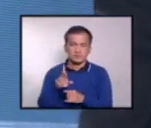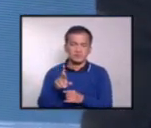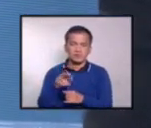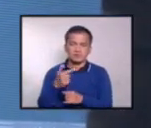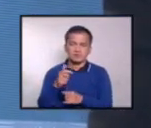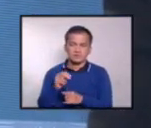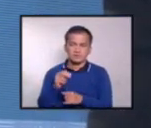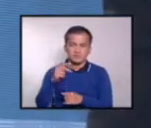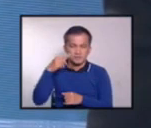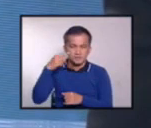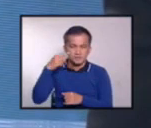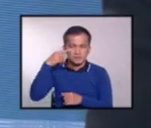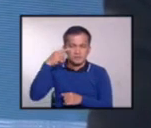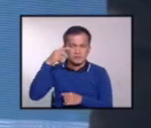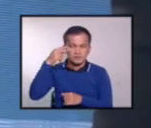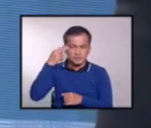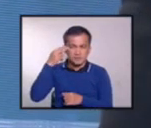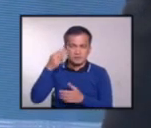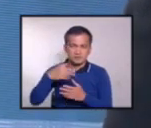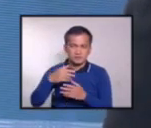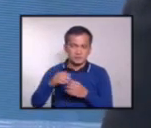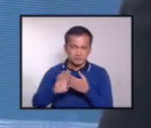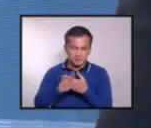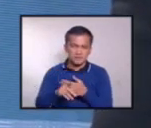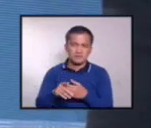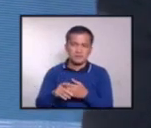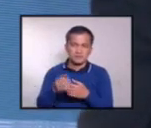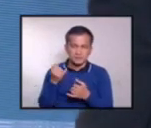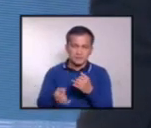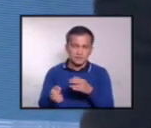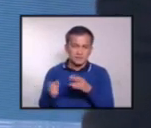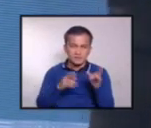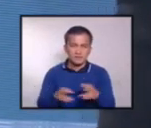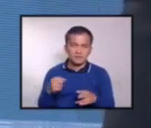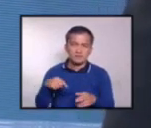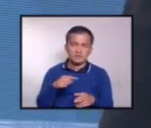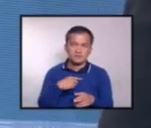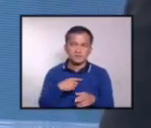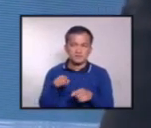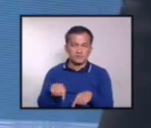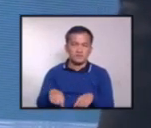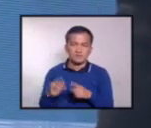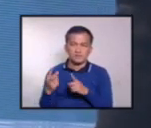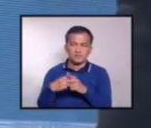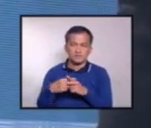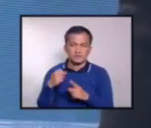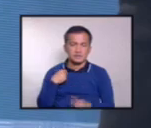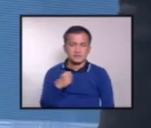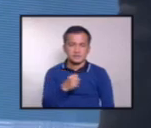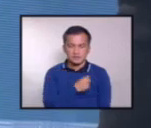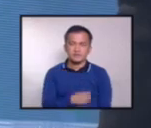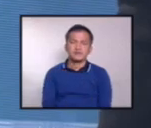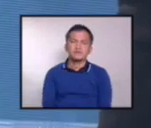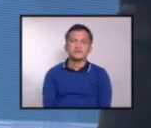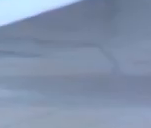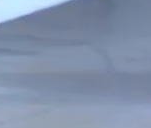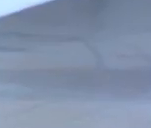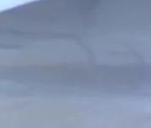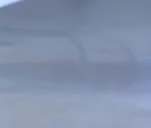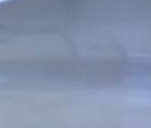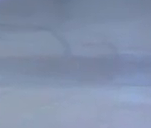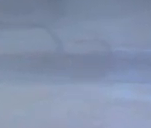General Pilo Hilbay. Sa aming pagbabalik, final round na tayo. Ito po ang aplikante sa Senado.